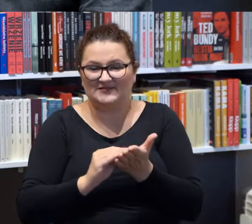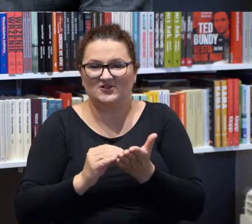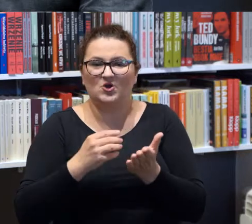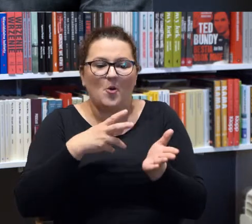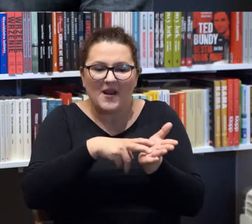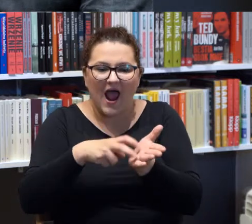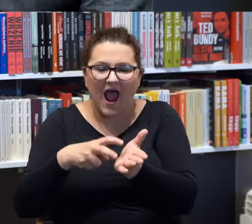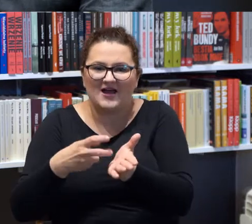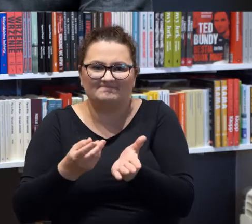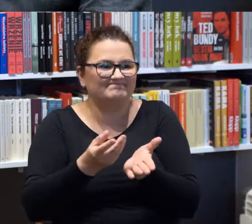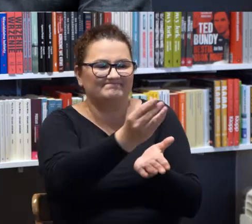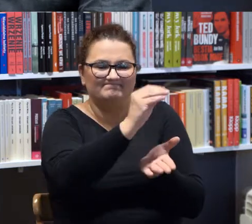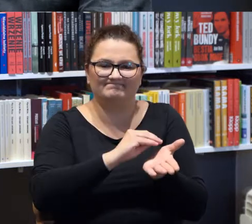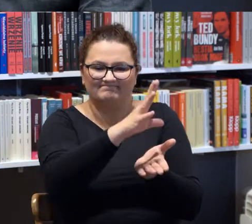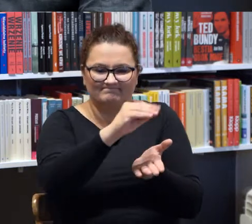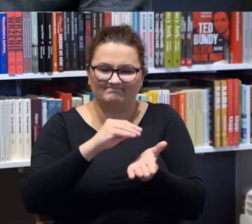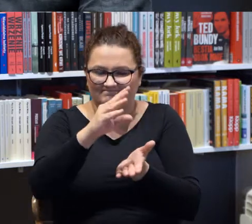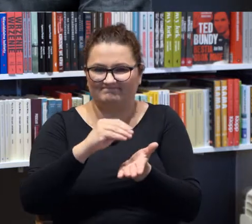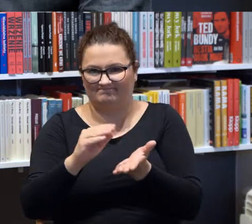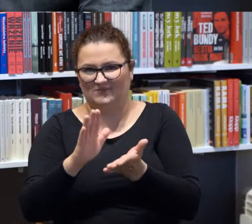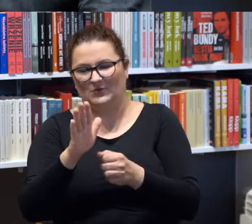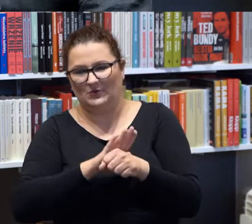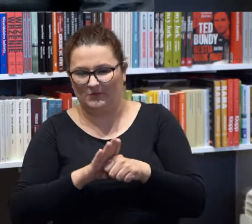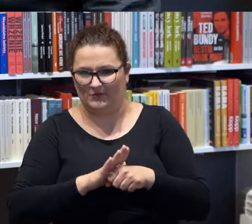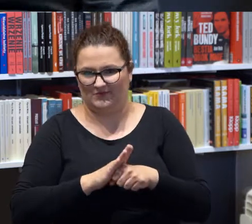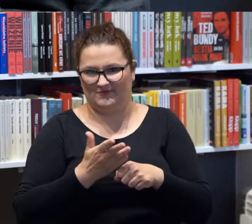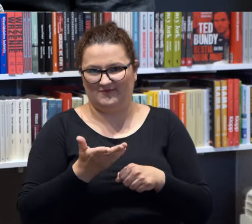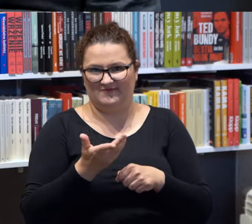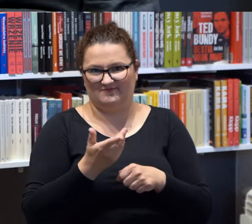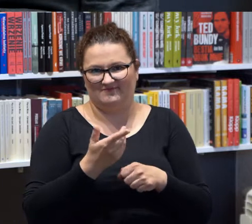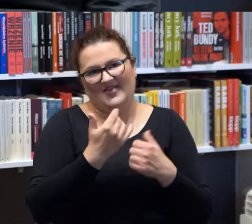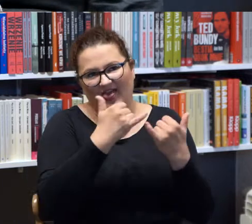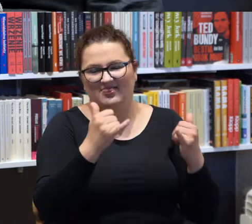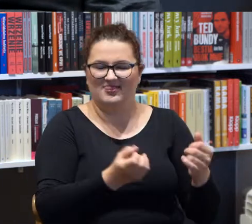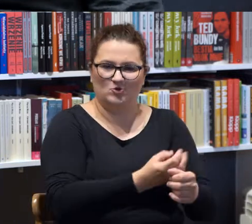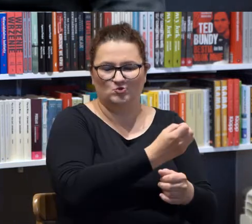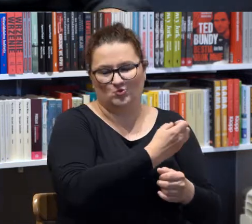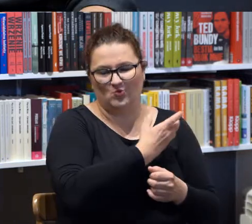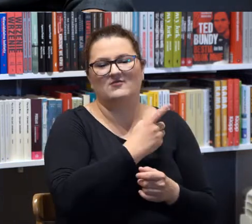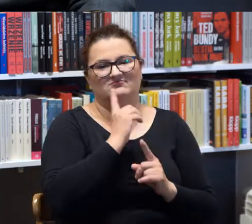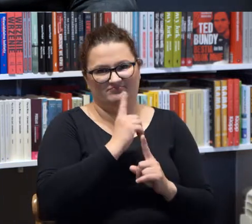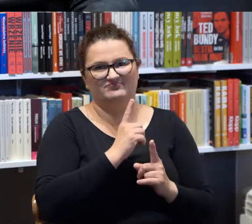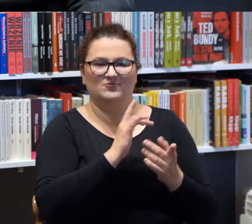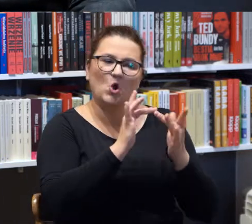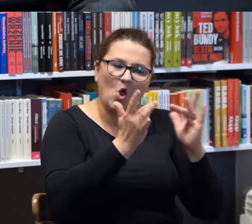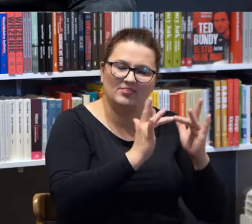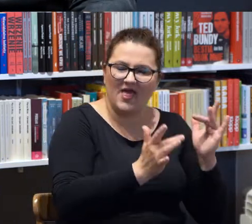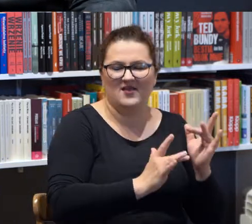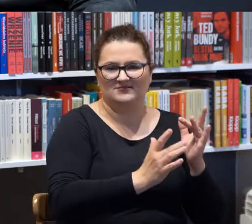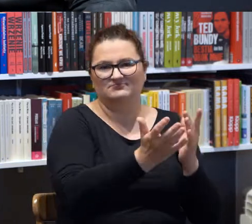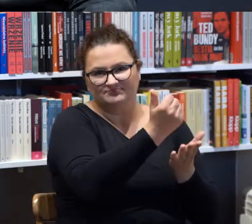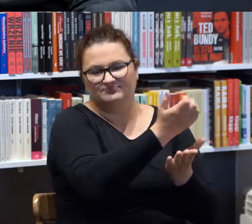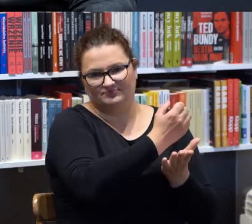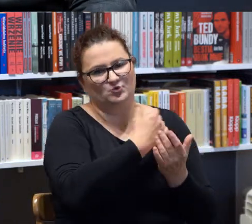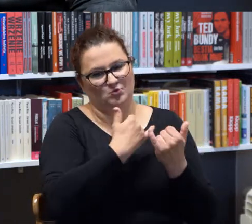luki, no właśnie sięgnąć dalej, o tak powiem. No i faktycznie sięgam po konteksty różne,